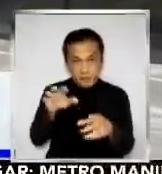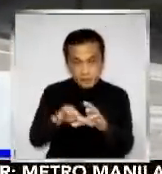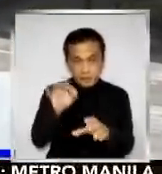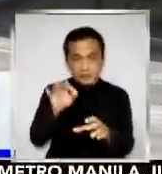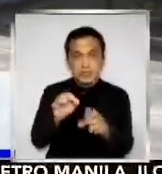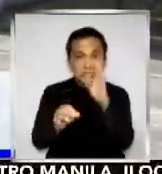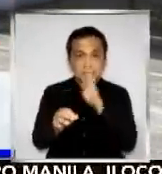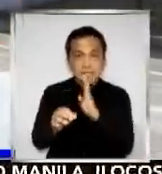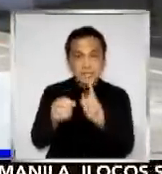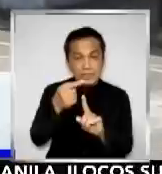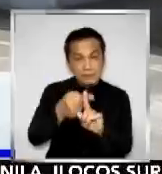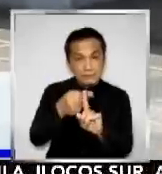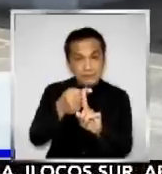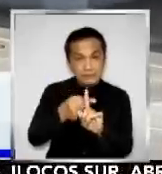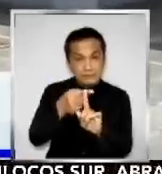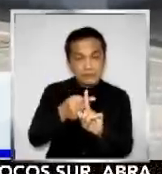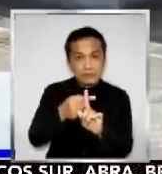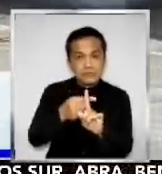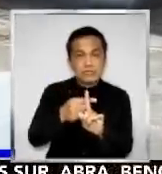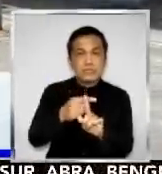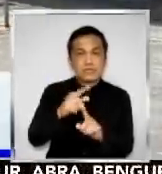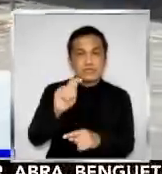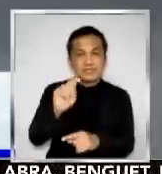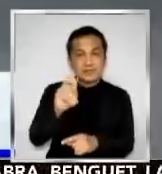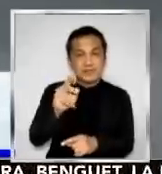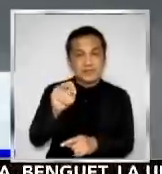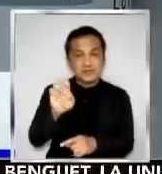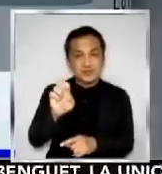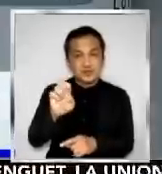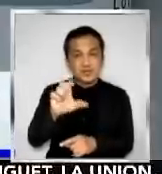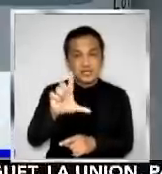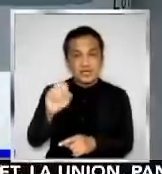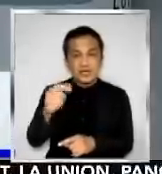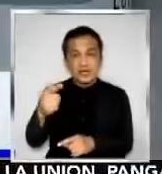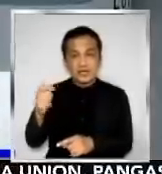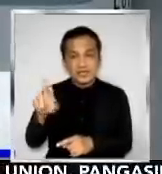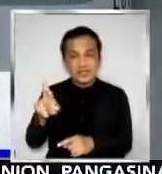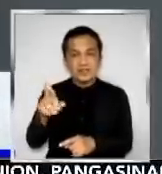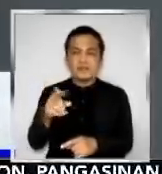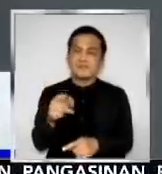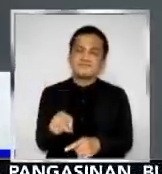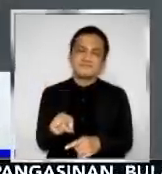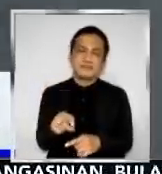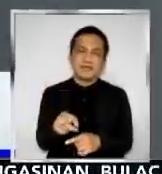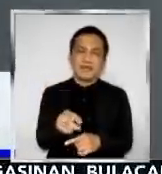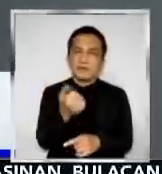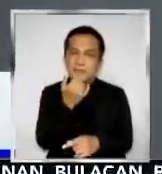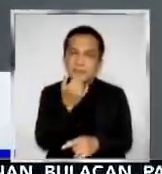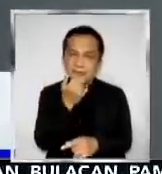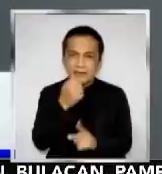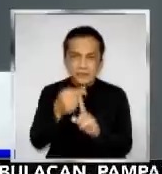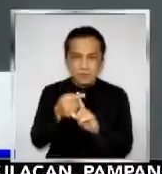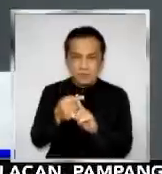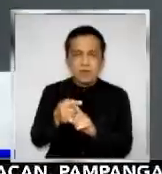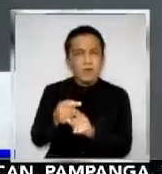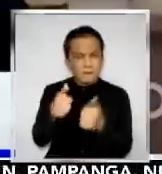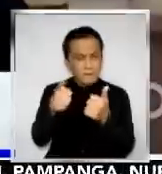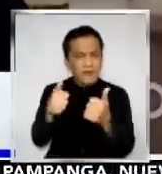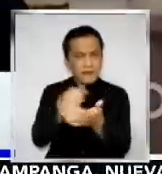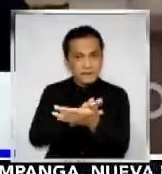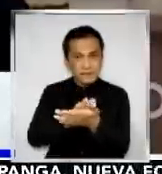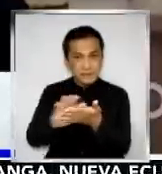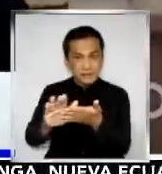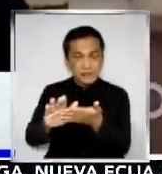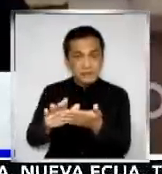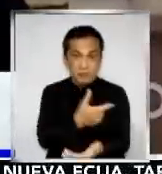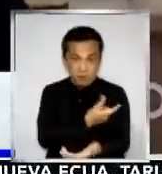ang temperature logger kaya maling temperatura ang nakalagay. Nasa maayos na condition din daw ang mga bakuna at mapapakinabangan pa. Tinignan